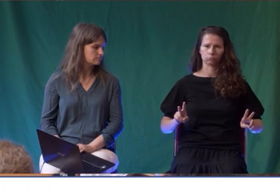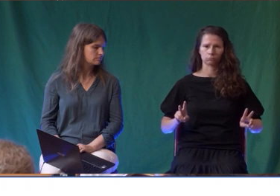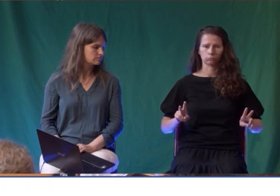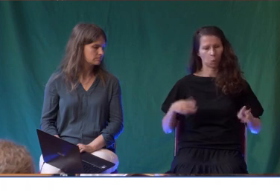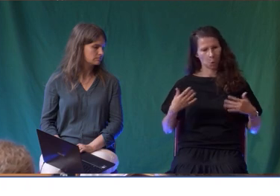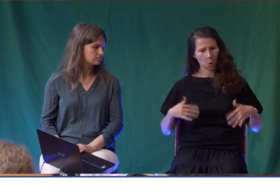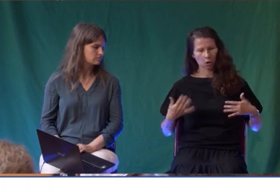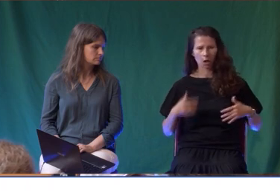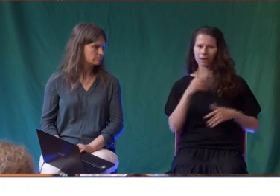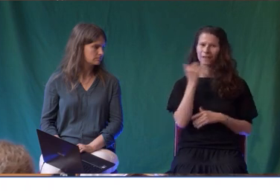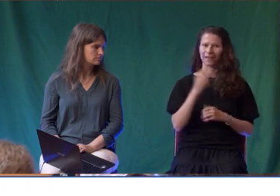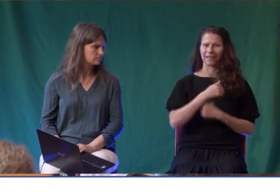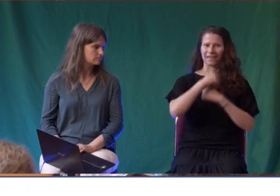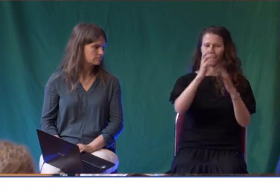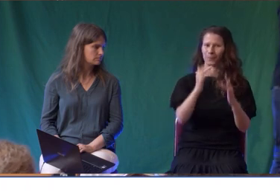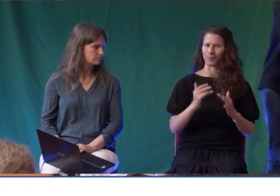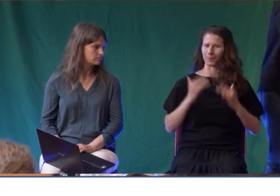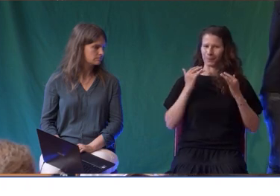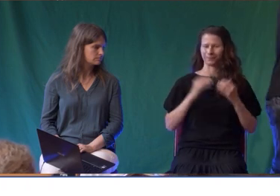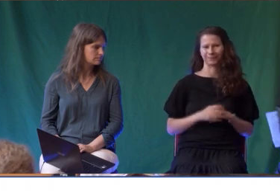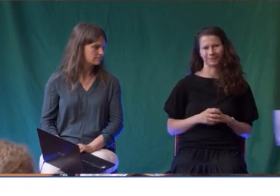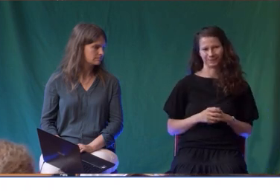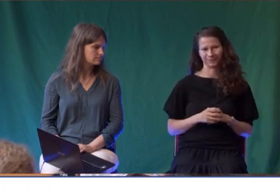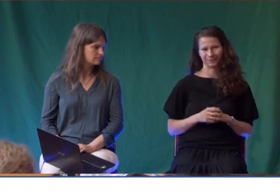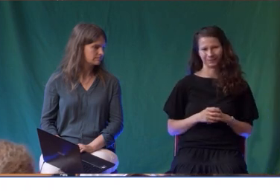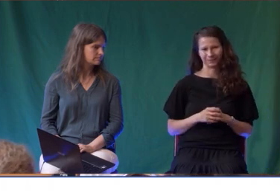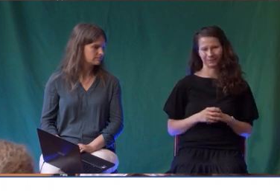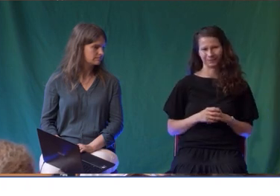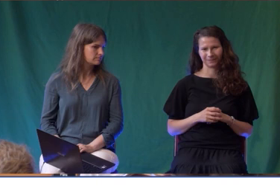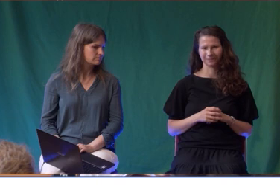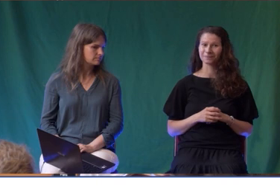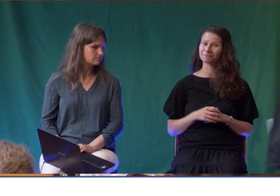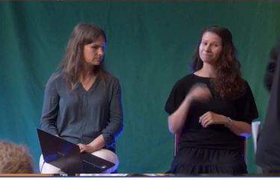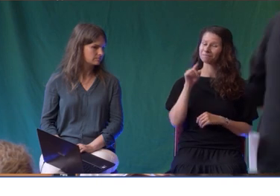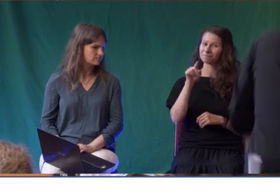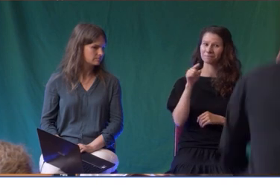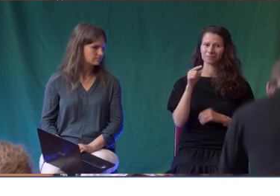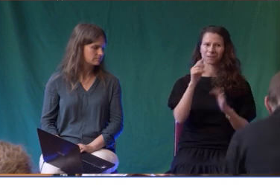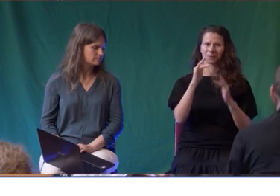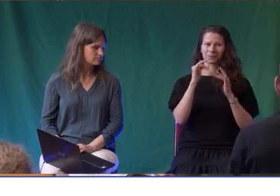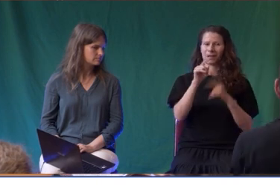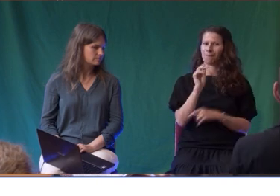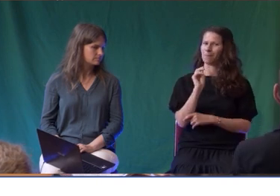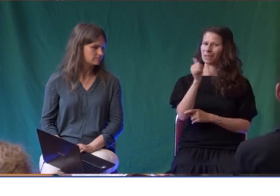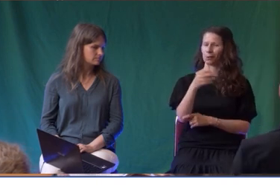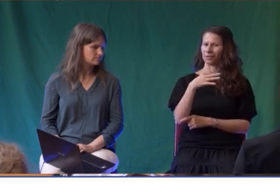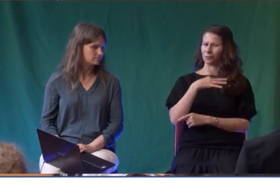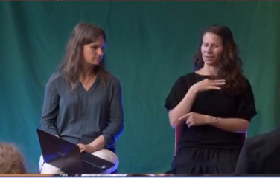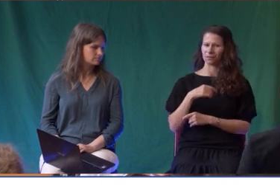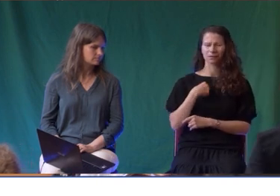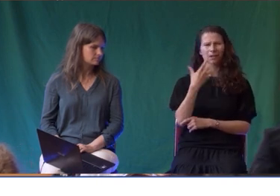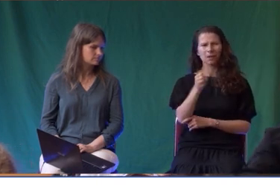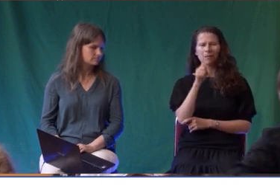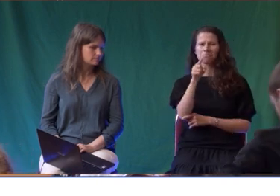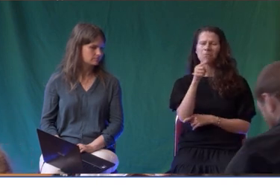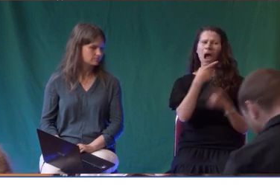Liebe mitgegeben sie war sehr besonders für mich ich habe gemerkt sie ist